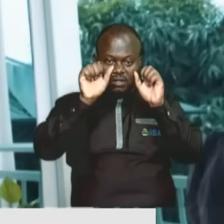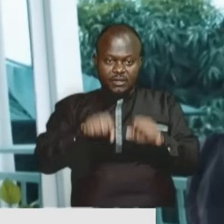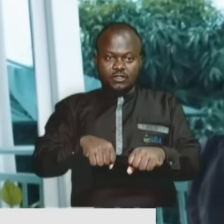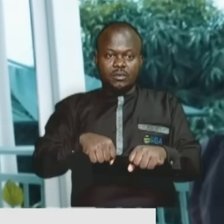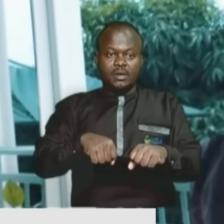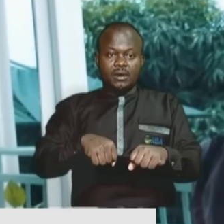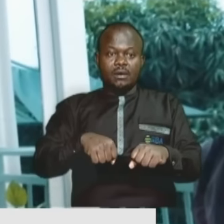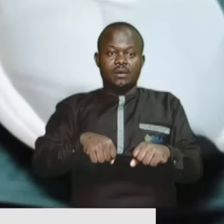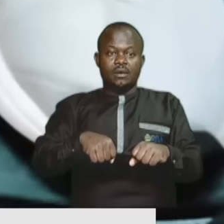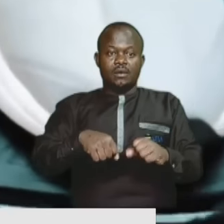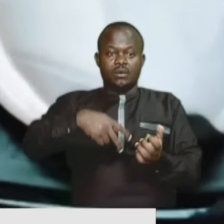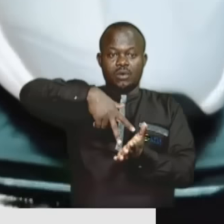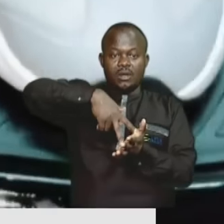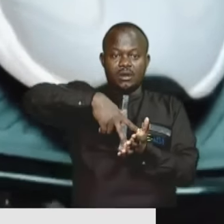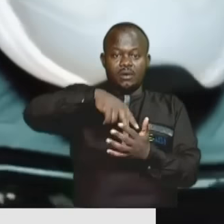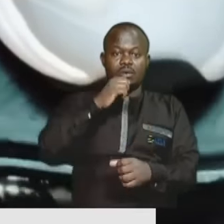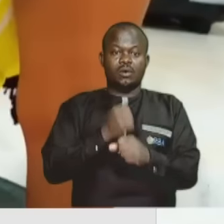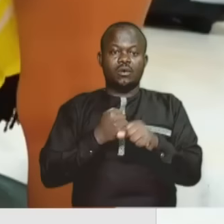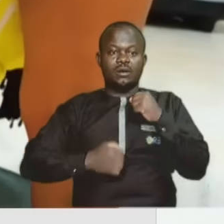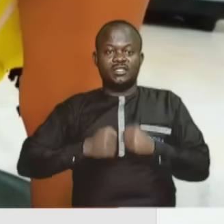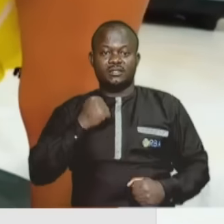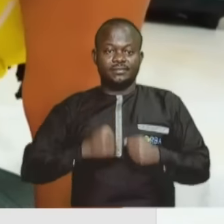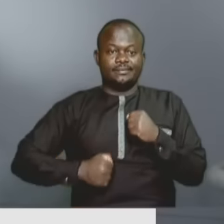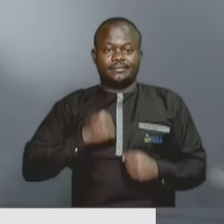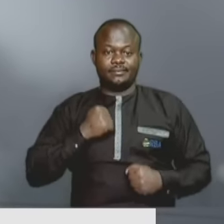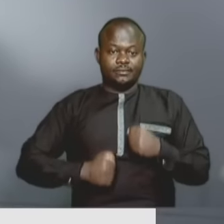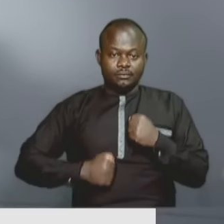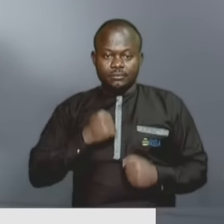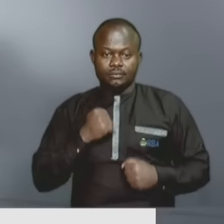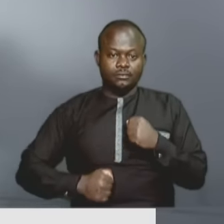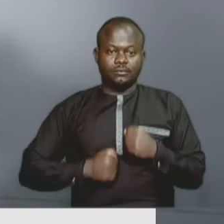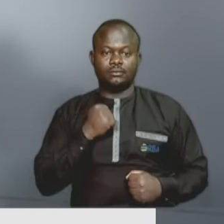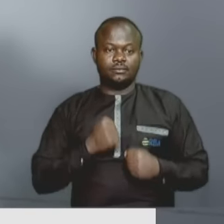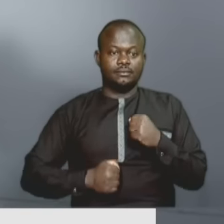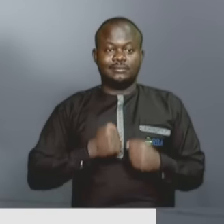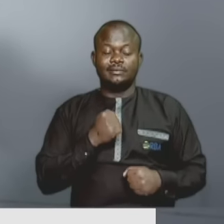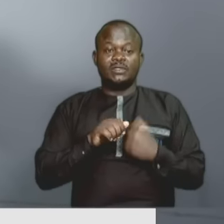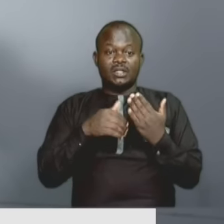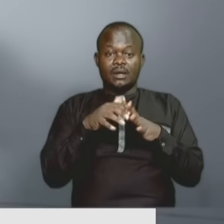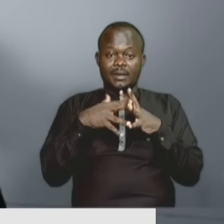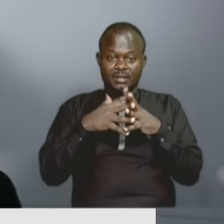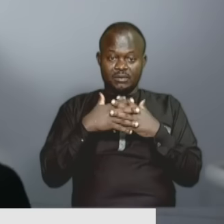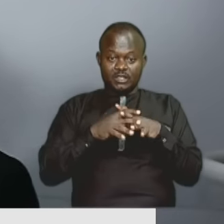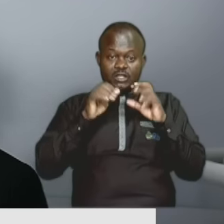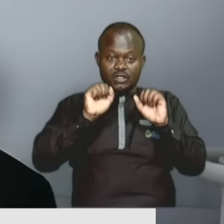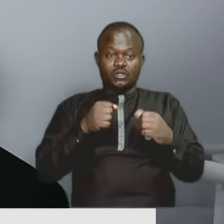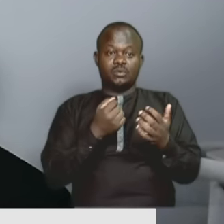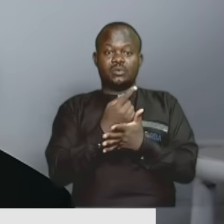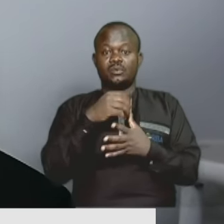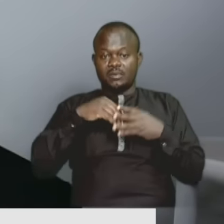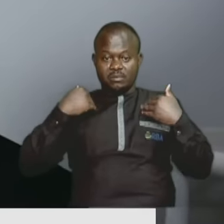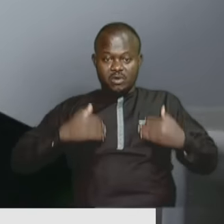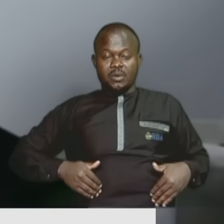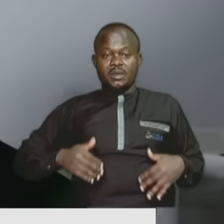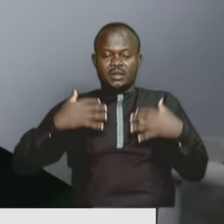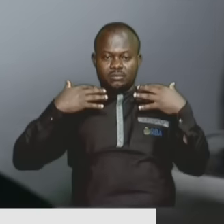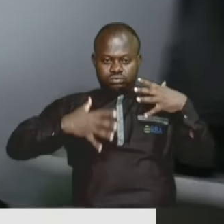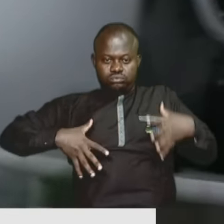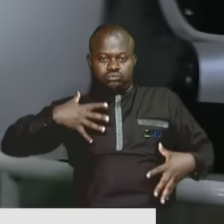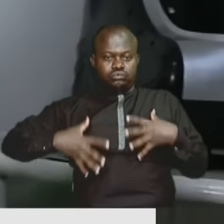guhagararaho agakora siporo ayihagazeho, akaba ari machine ishobora gutuma mu mubiri amaraso atembera